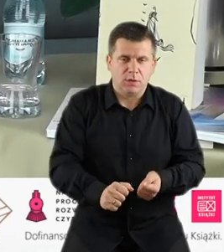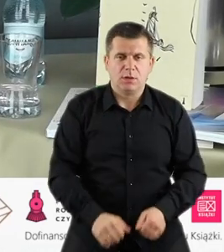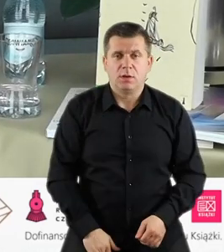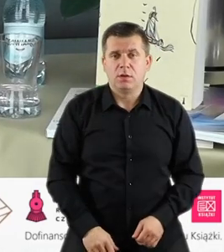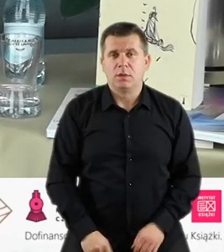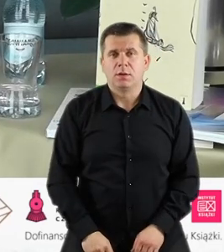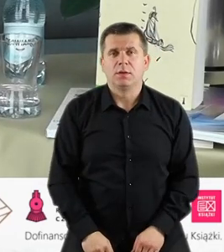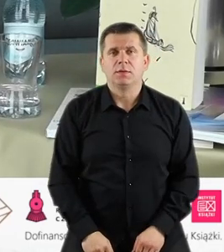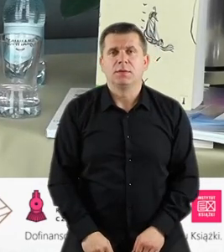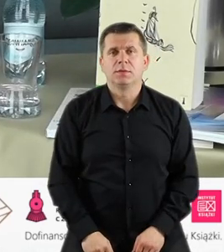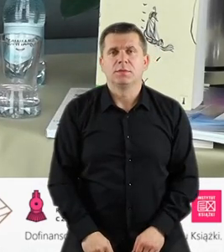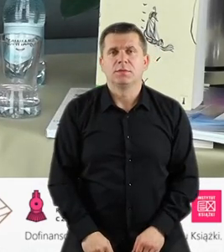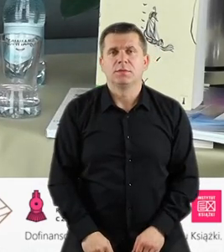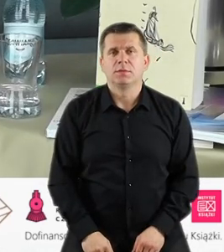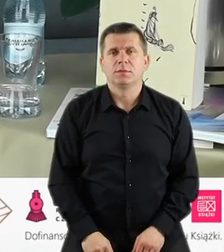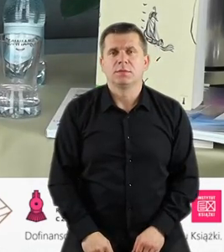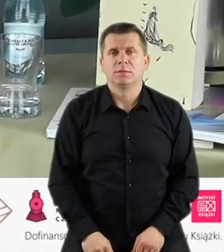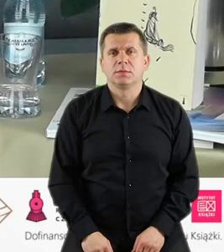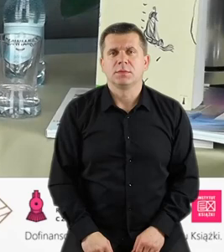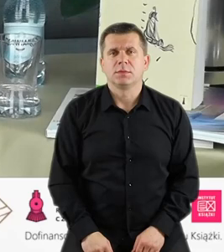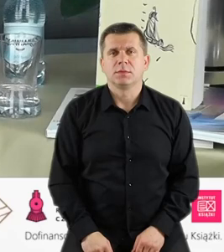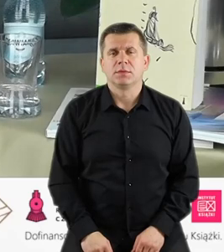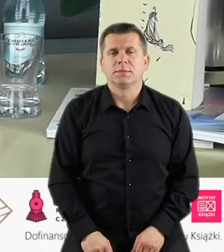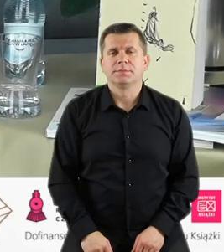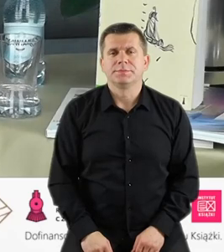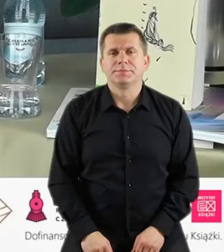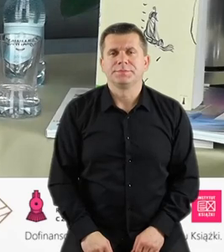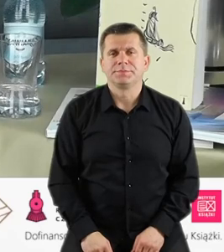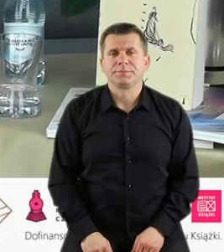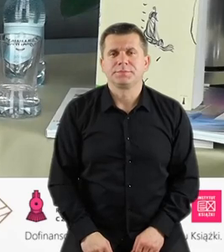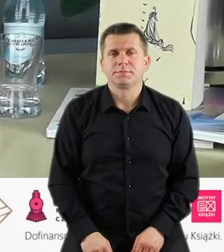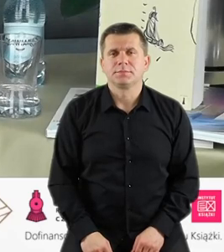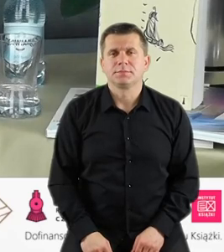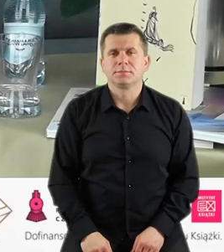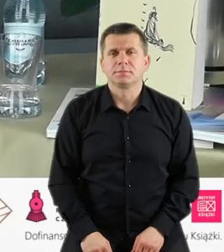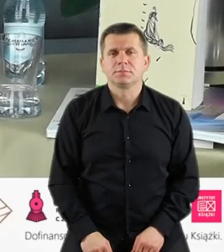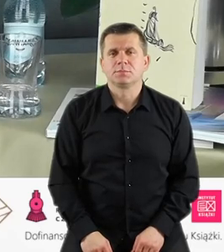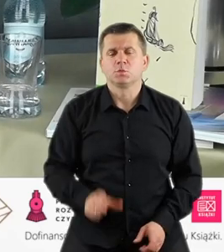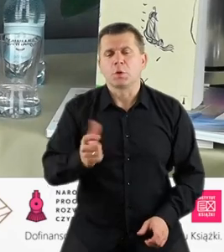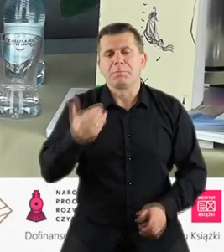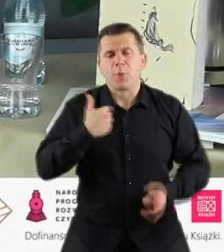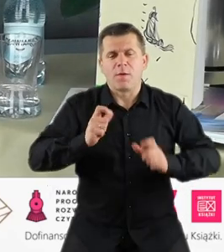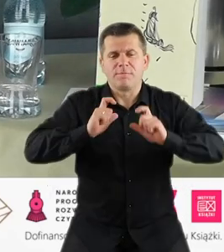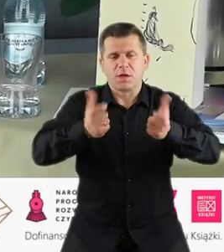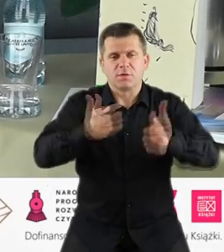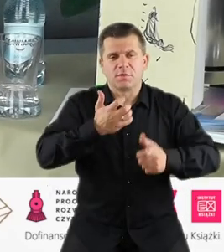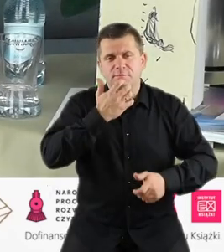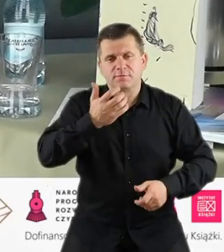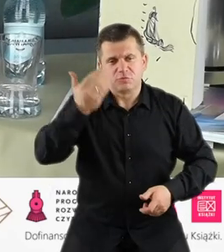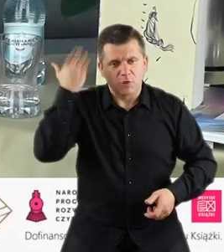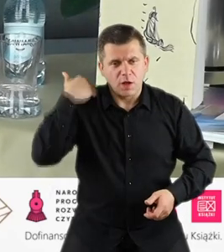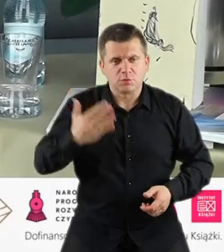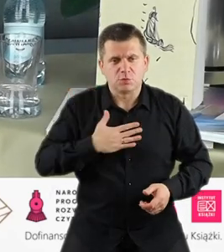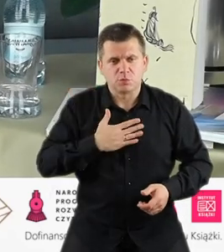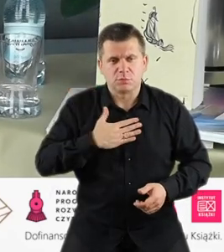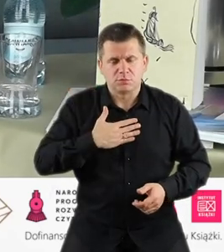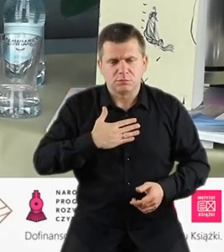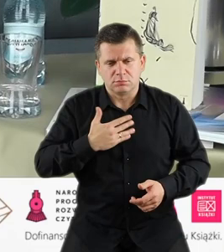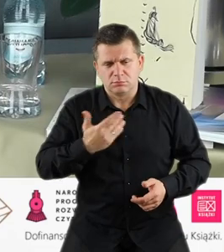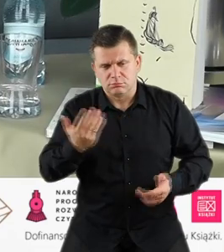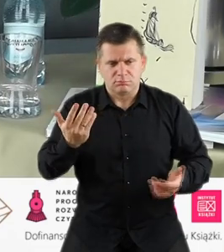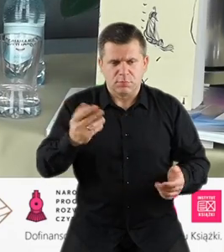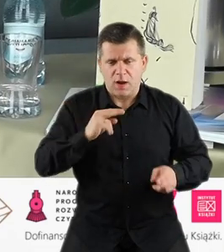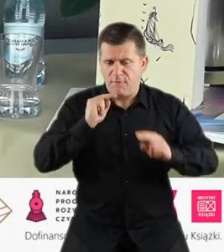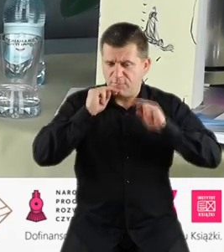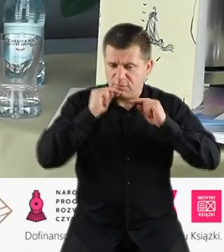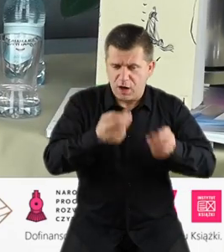vu, które się też pojawia tutaj gdzieś w książce kilka razy, mają wrażenie, że coś się już wydarzyło wcześniej. Zapętlenie, prawda?